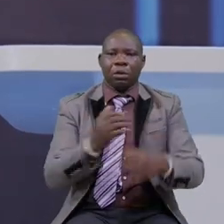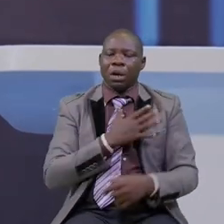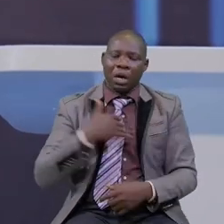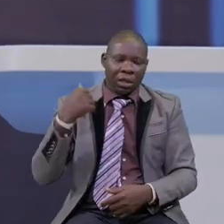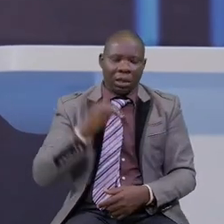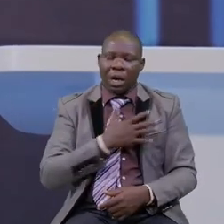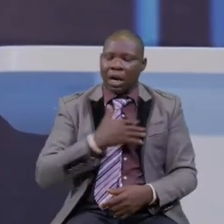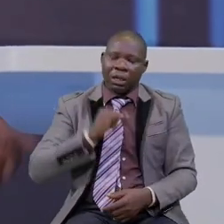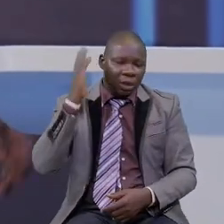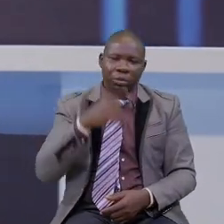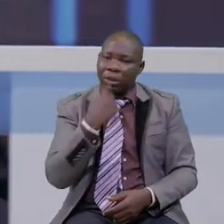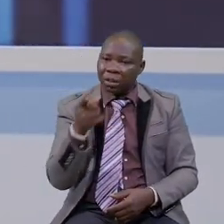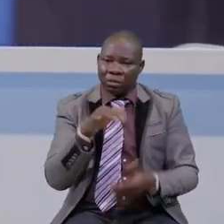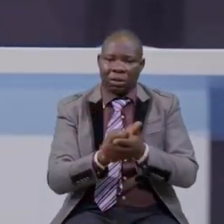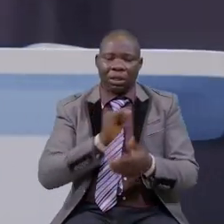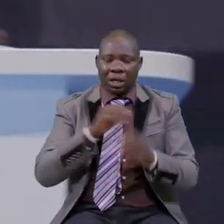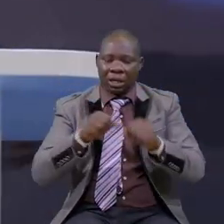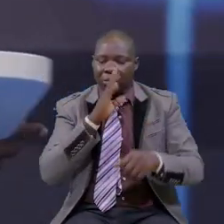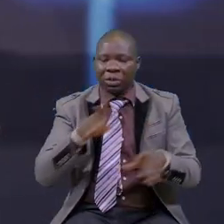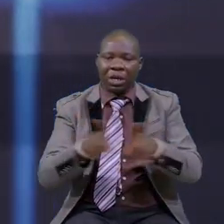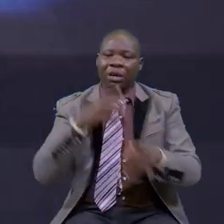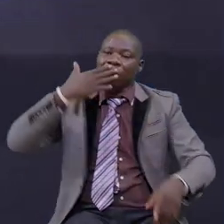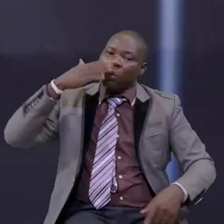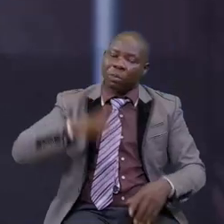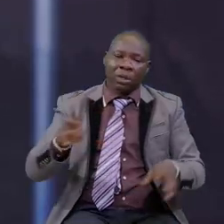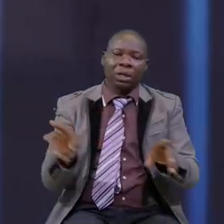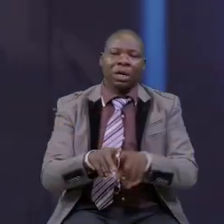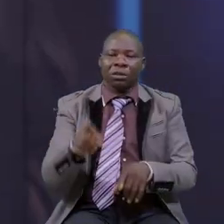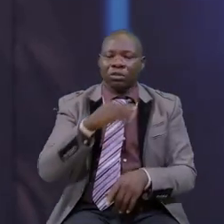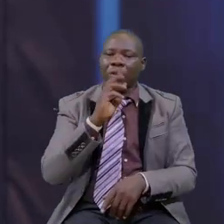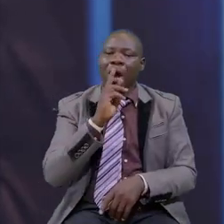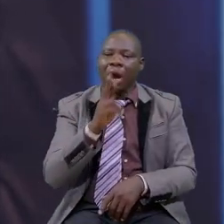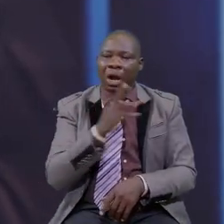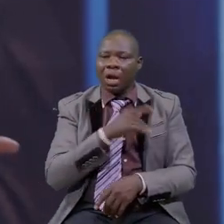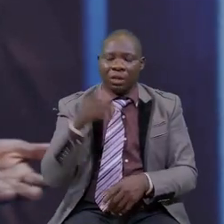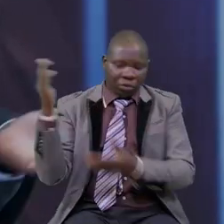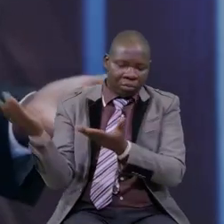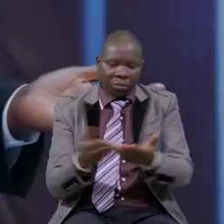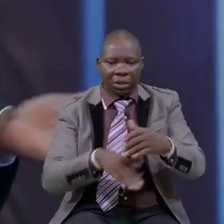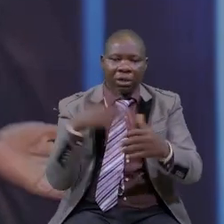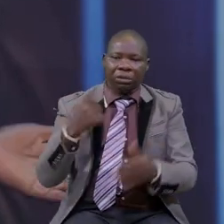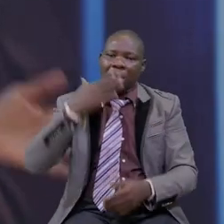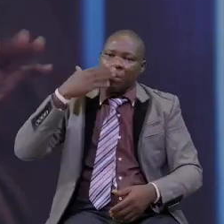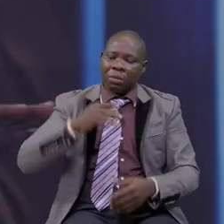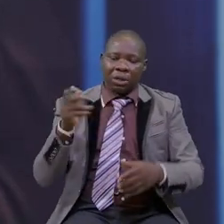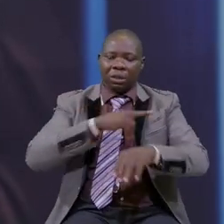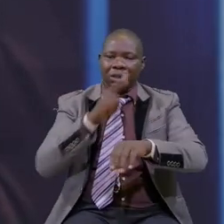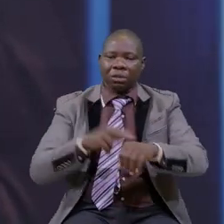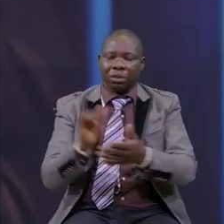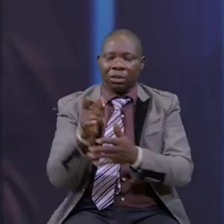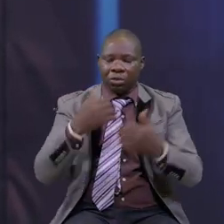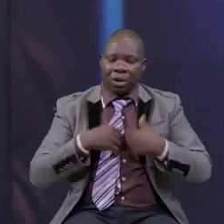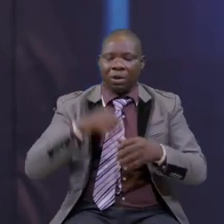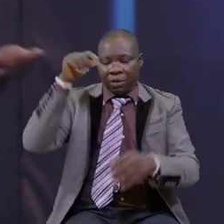je peux être aussi méchant que toi. Et tu sors la nature méchante que nous